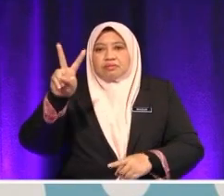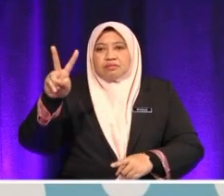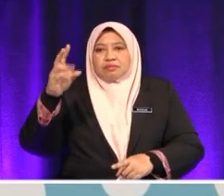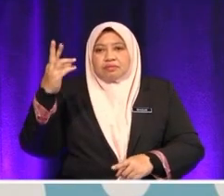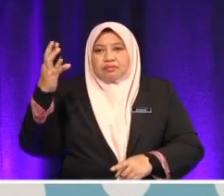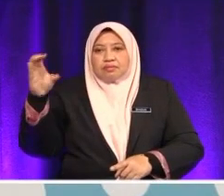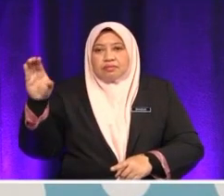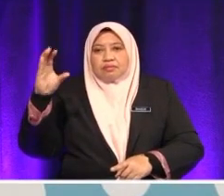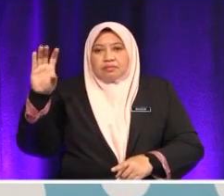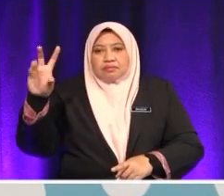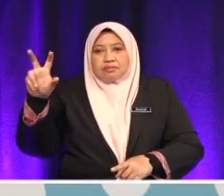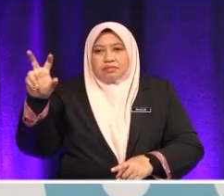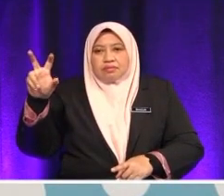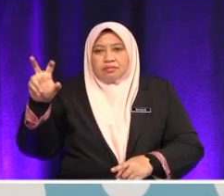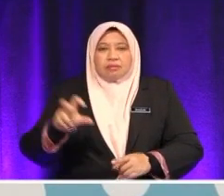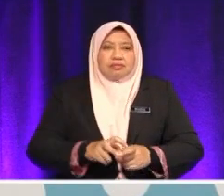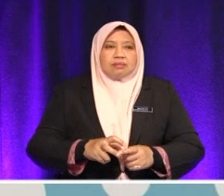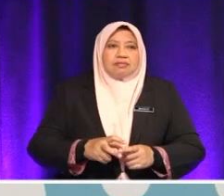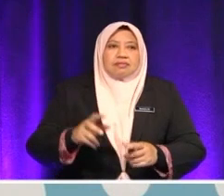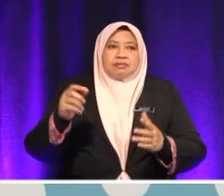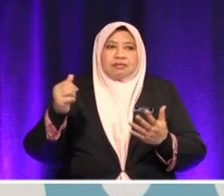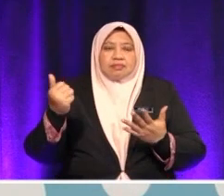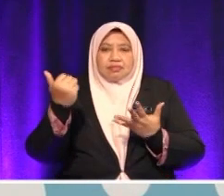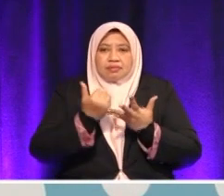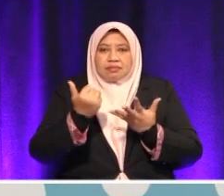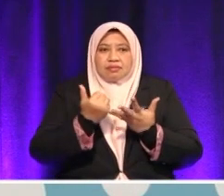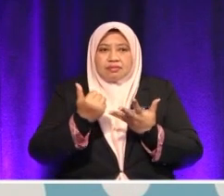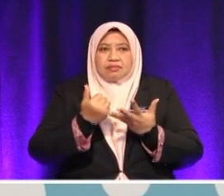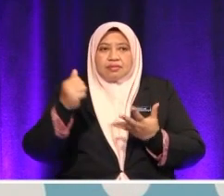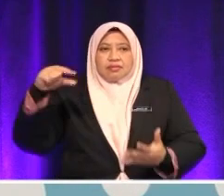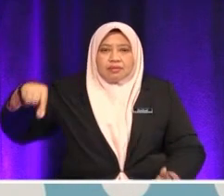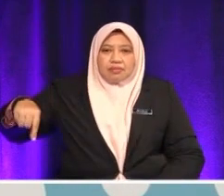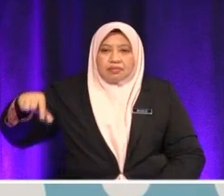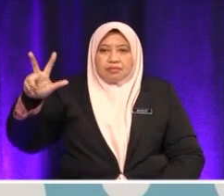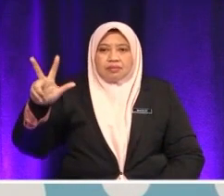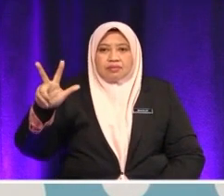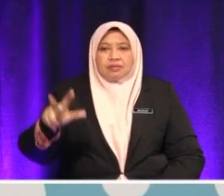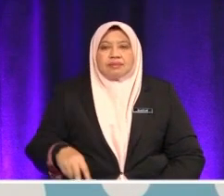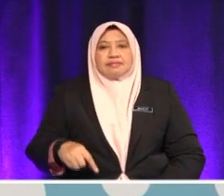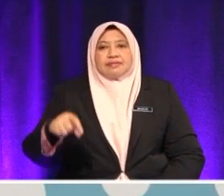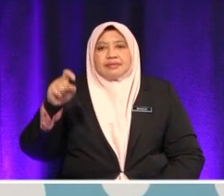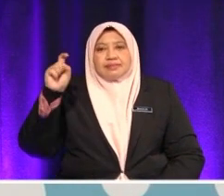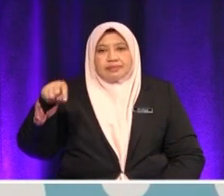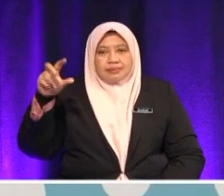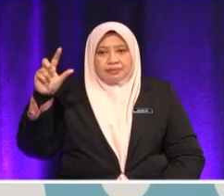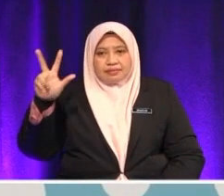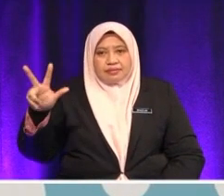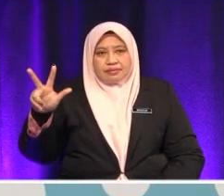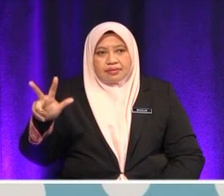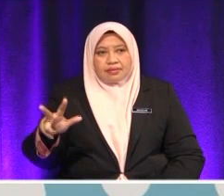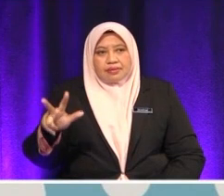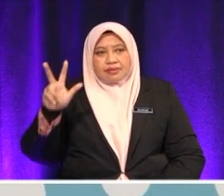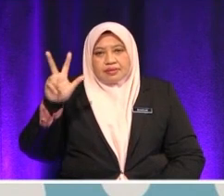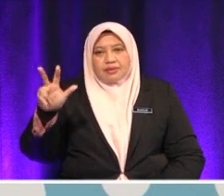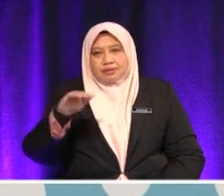yang terakhir titik yang kelima adalah kuatir vertigo dia sebut tiga mesti tiga lah tiga beberapa